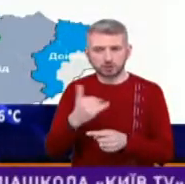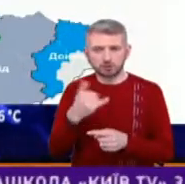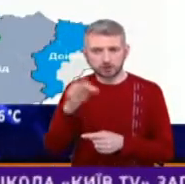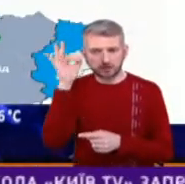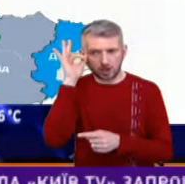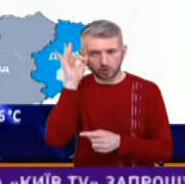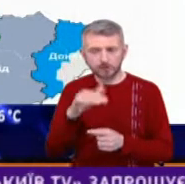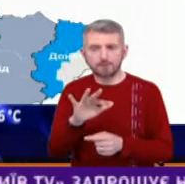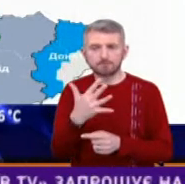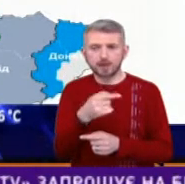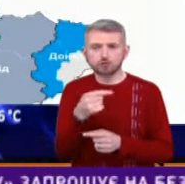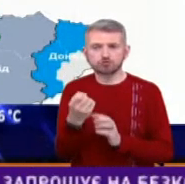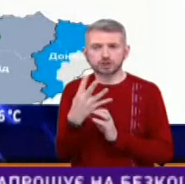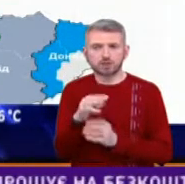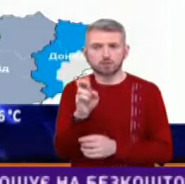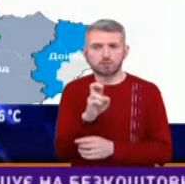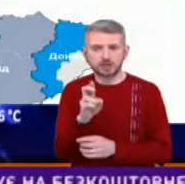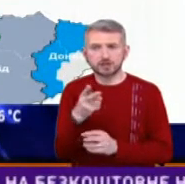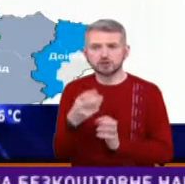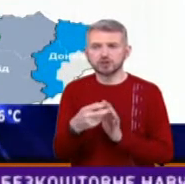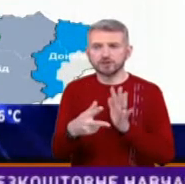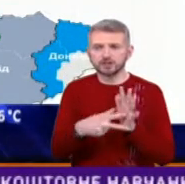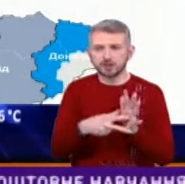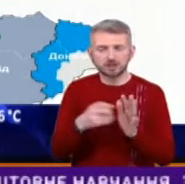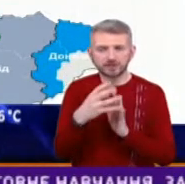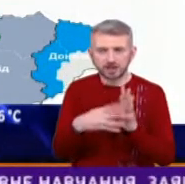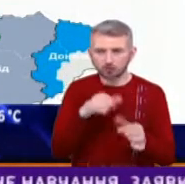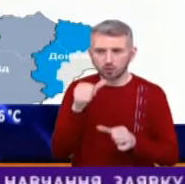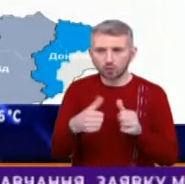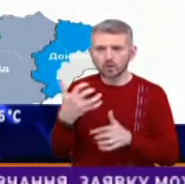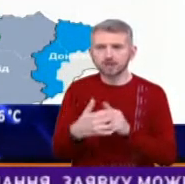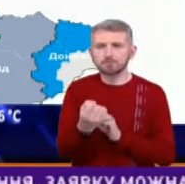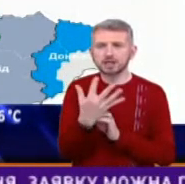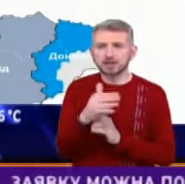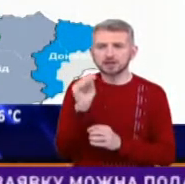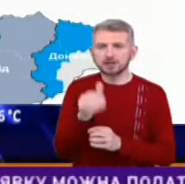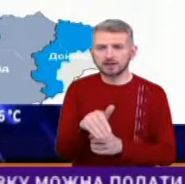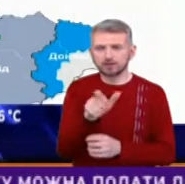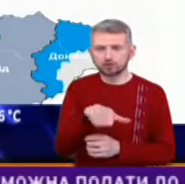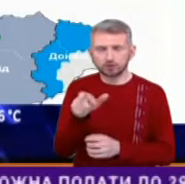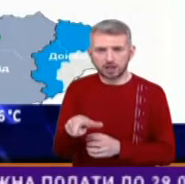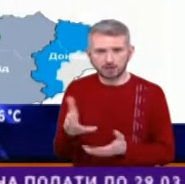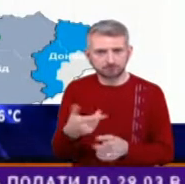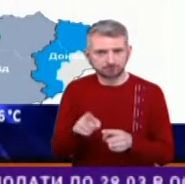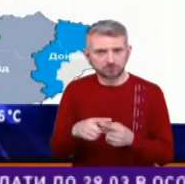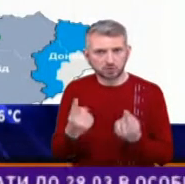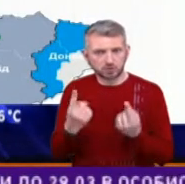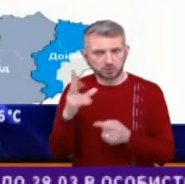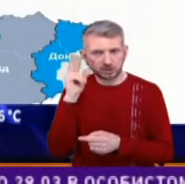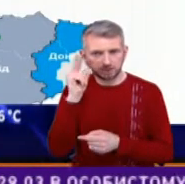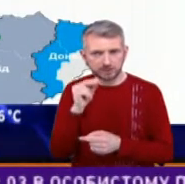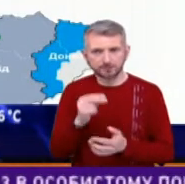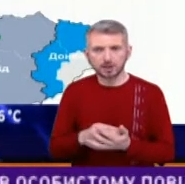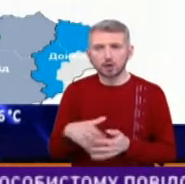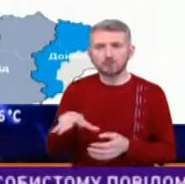згадувати, 5-14 березня 2019 року серед 15 тисяч, це достатньо поважна цифра,